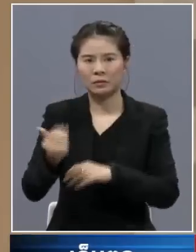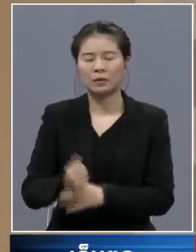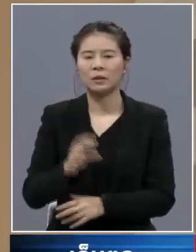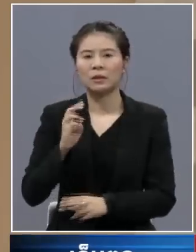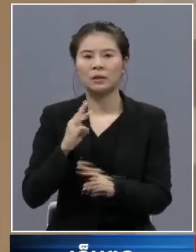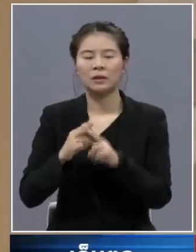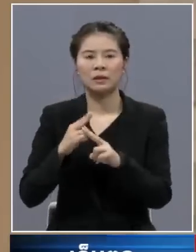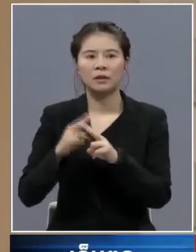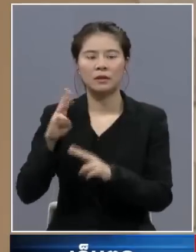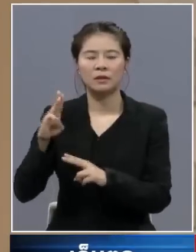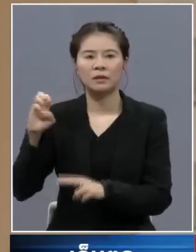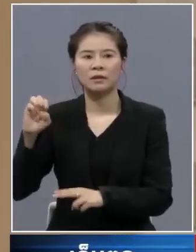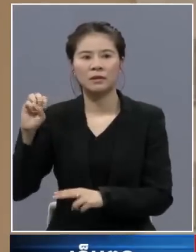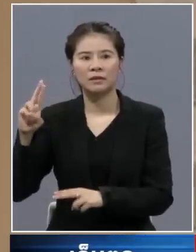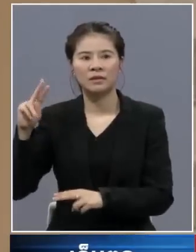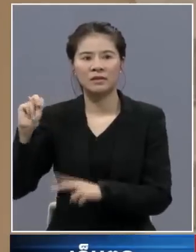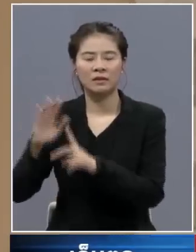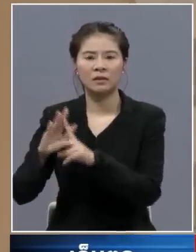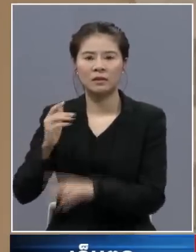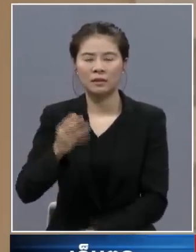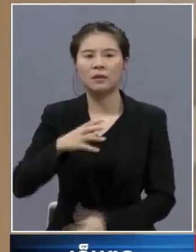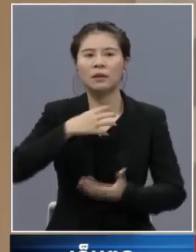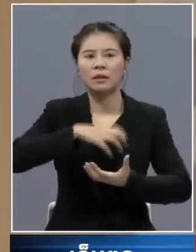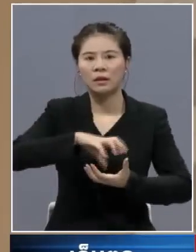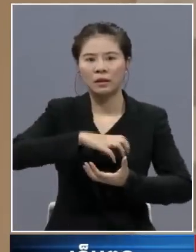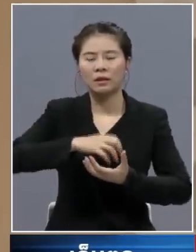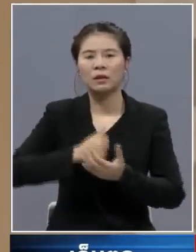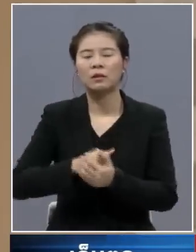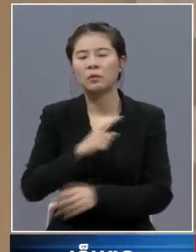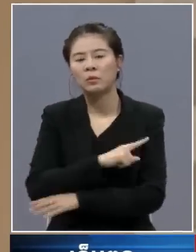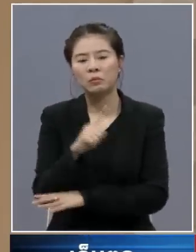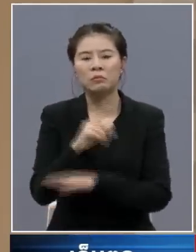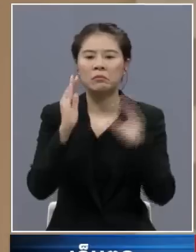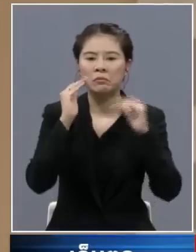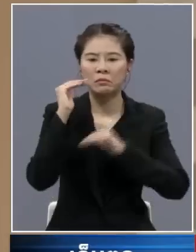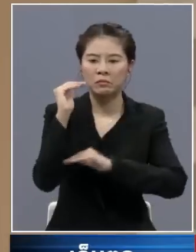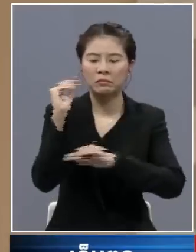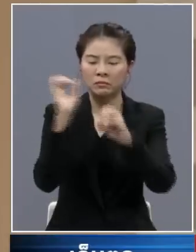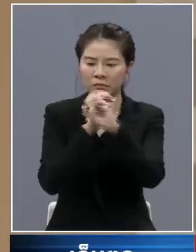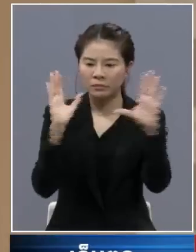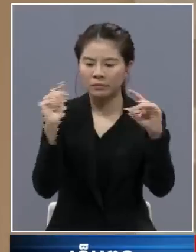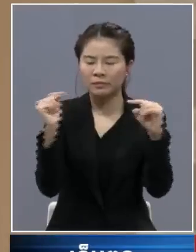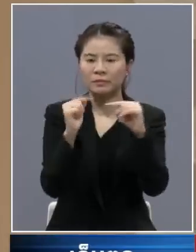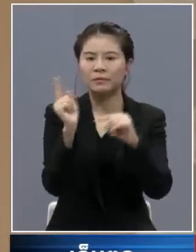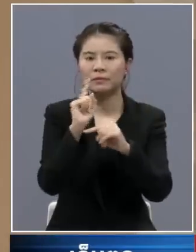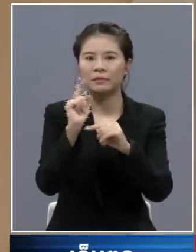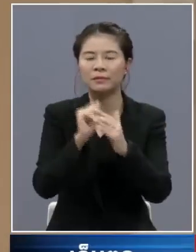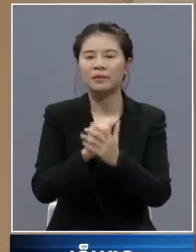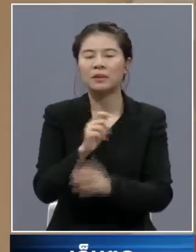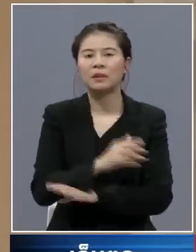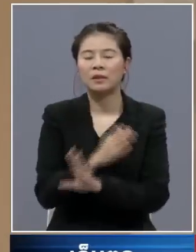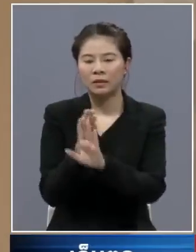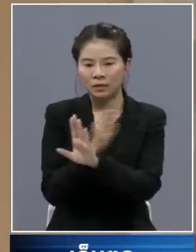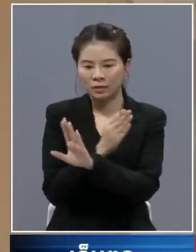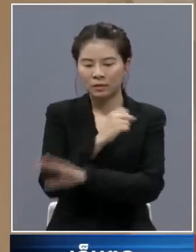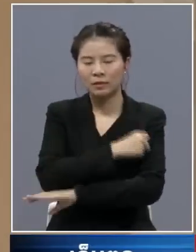ดูพร้อมกันเลยฮะคุณวิษณุเนี่ยบอกเป็นวันๆไว้เลยว่าวันไหนเป็นวันไหนช่วงแรกเลยก็คือว่าภายใน13กรกฎา